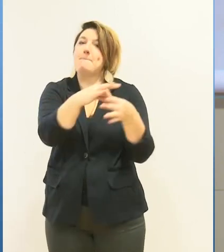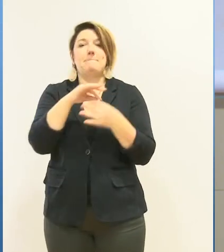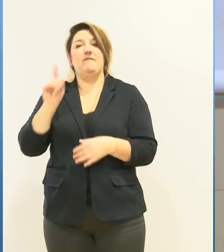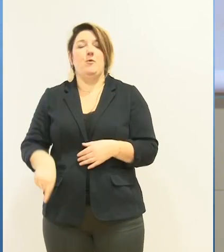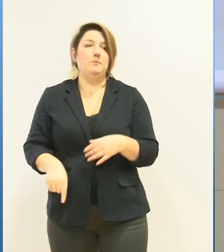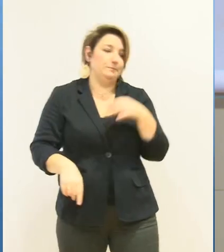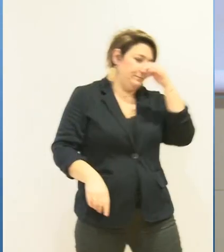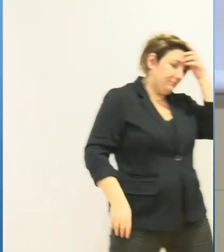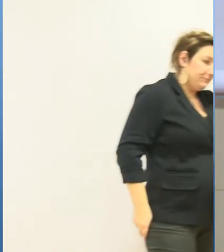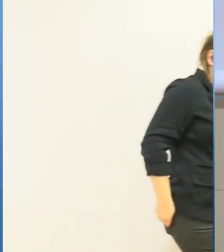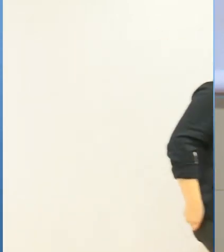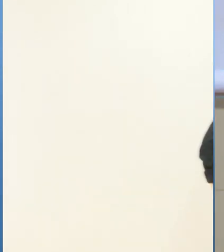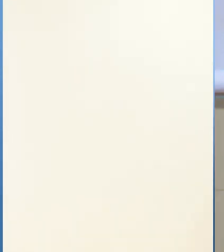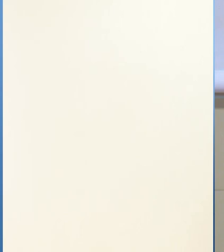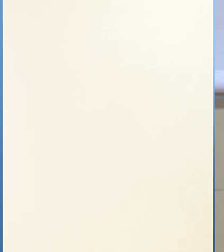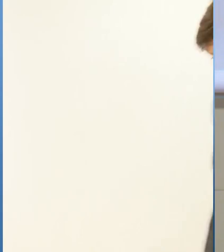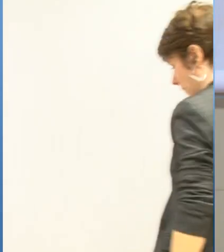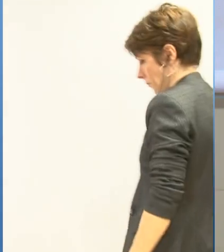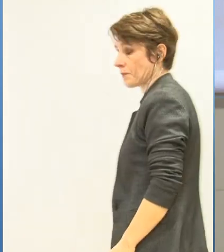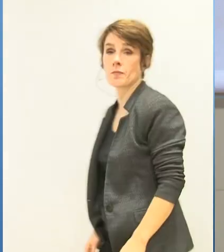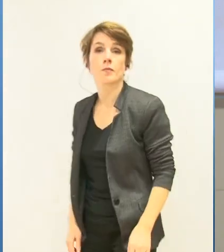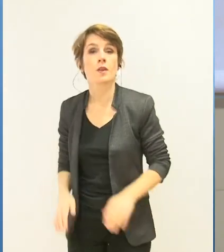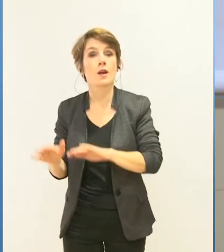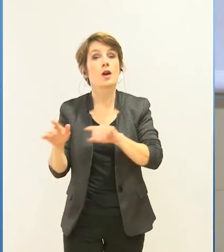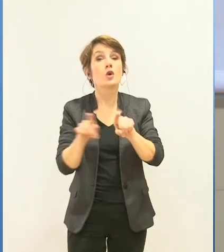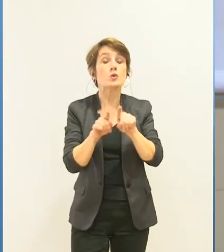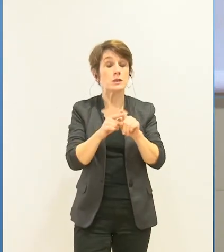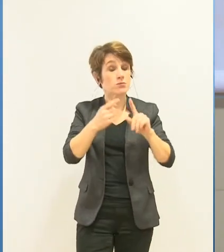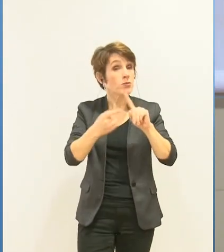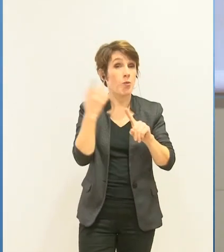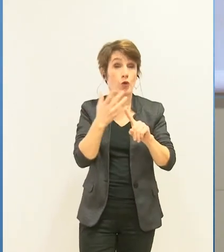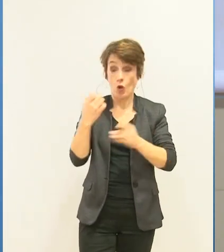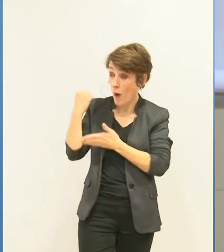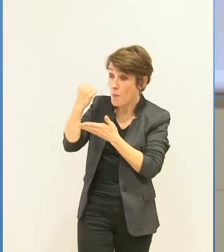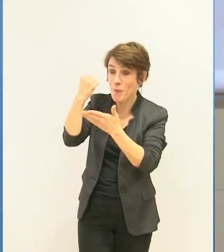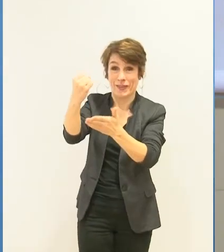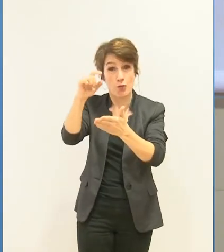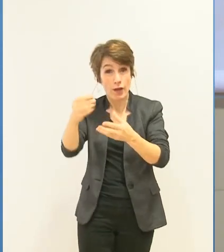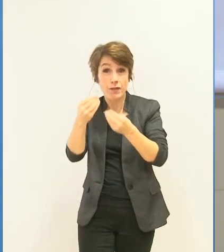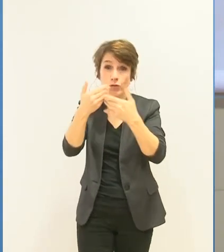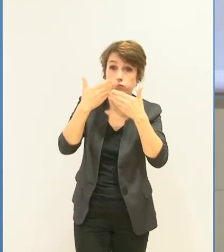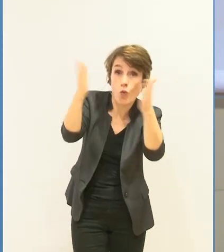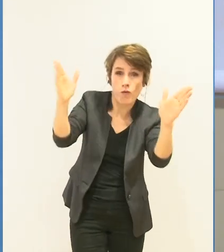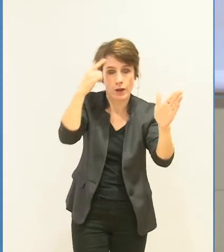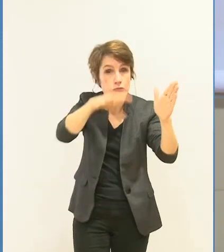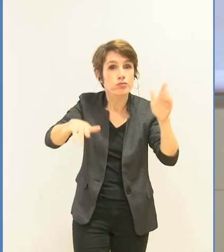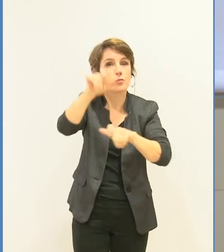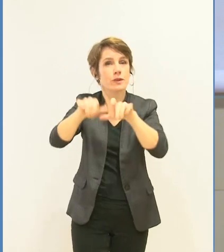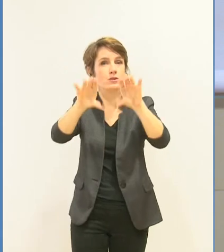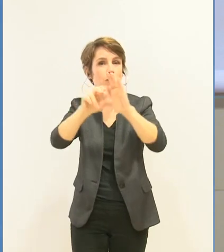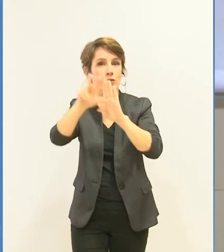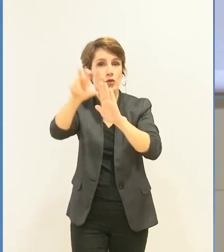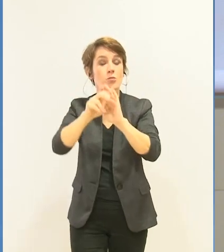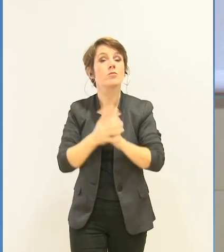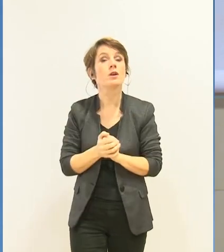accélérer les transitions s'est aussi réouvrir notre patrimoine oeuvres de bois leur patrimoine et nous avons ce